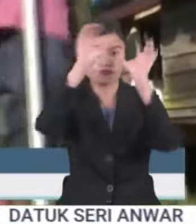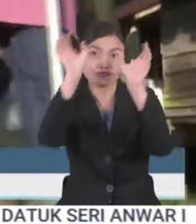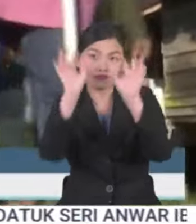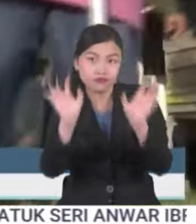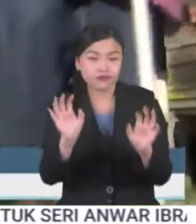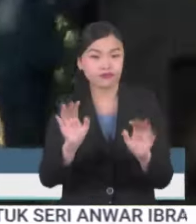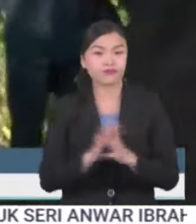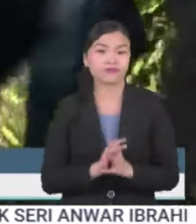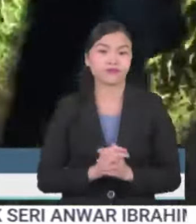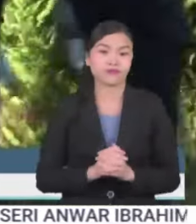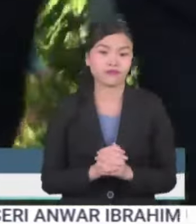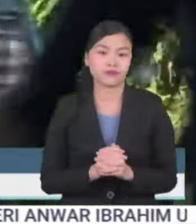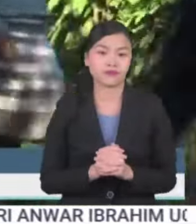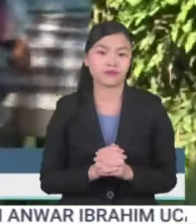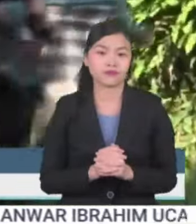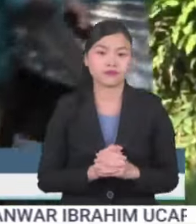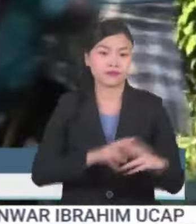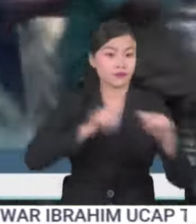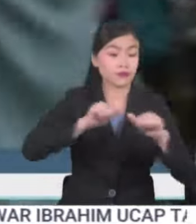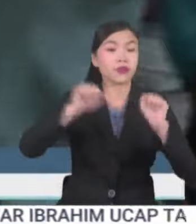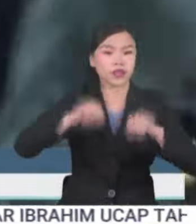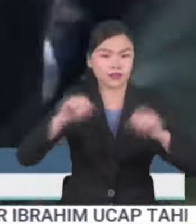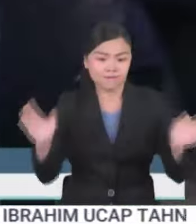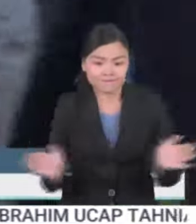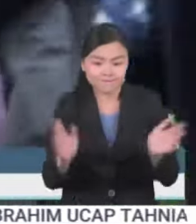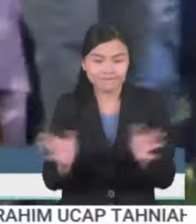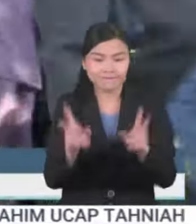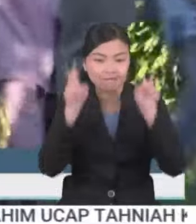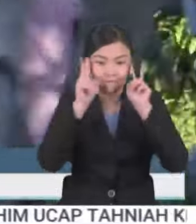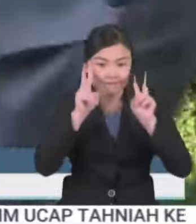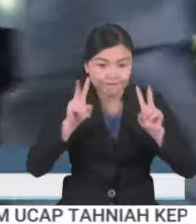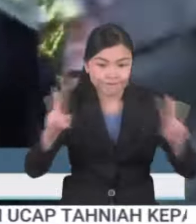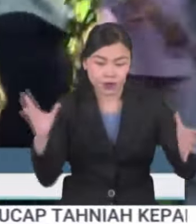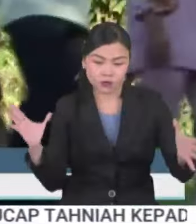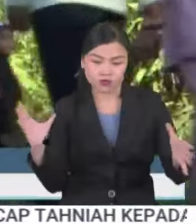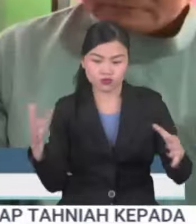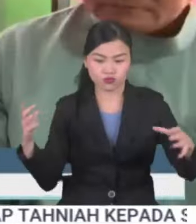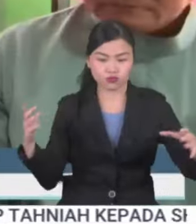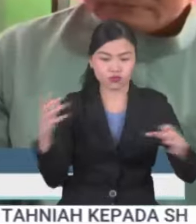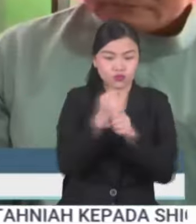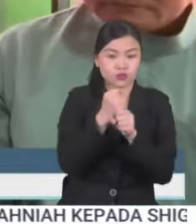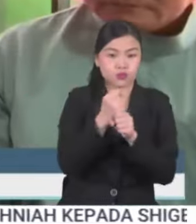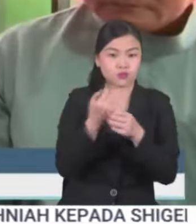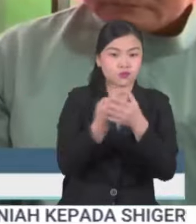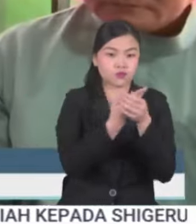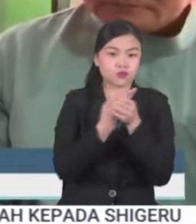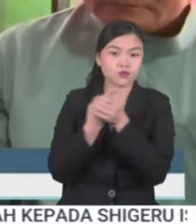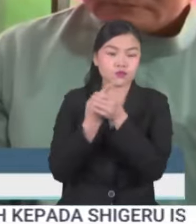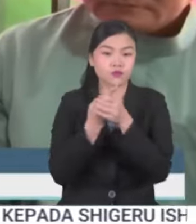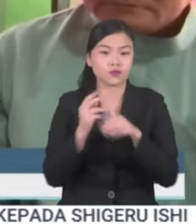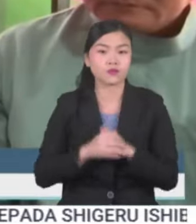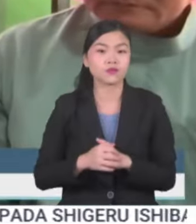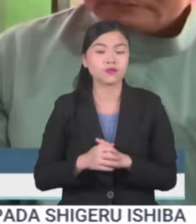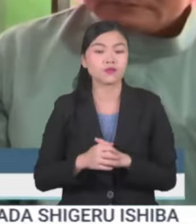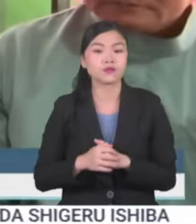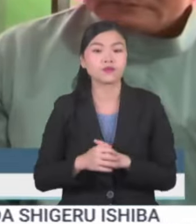telur aktiviti seumpama dapat mump keharmonian dan permuaakatan dalamyarakatkan